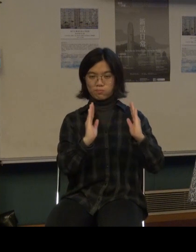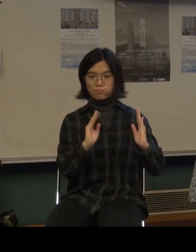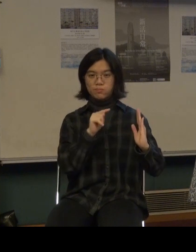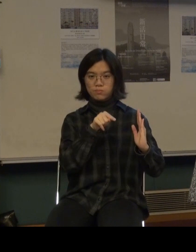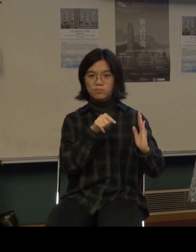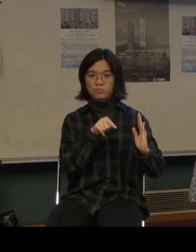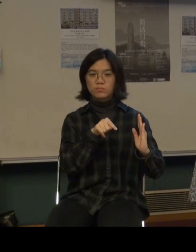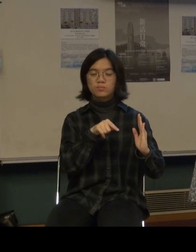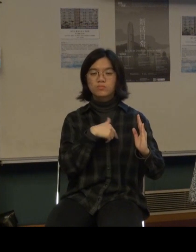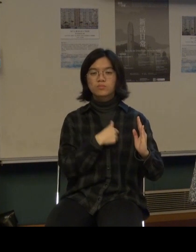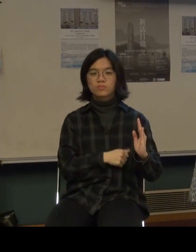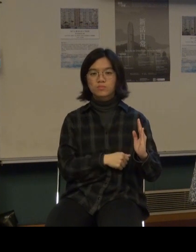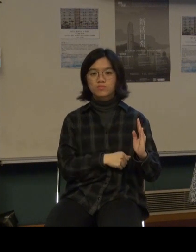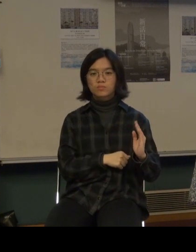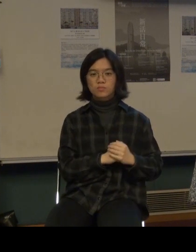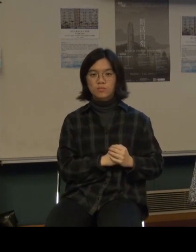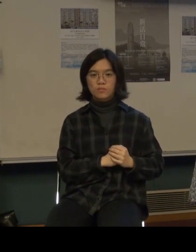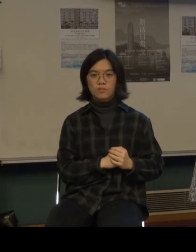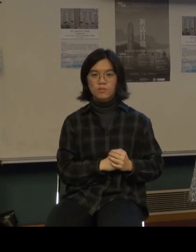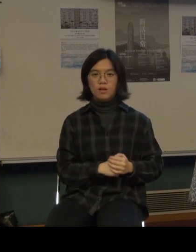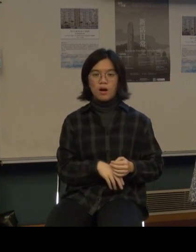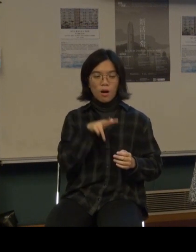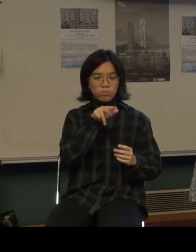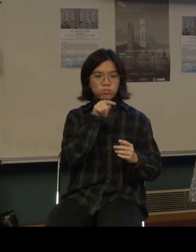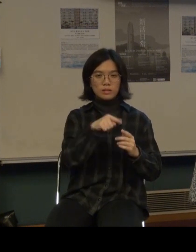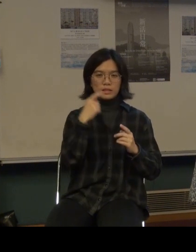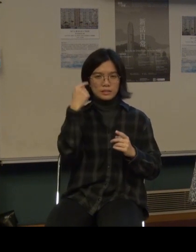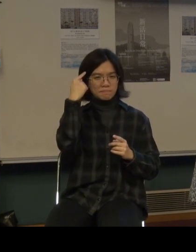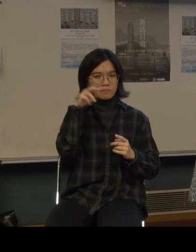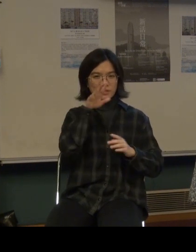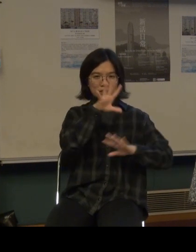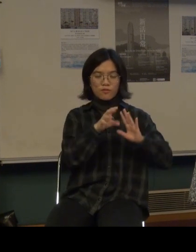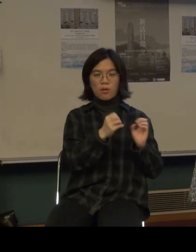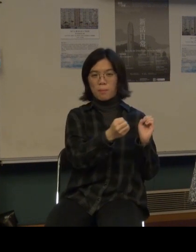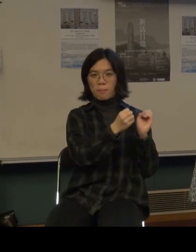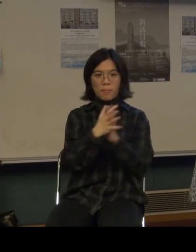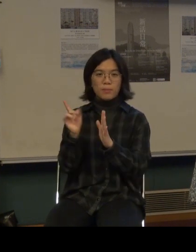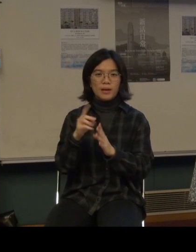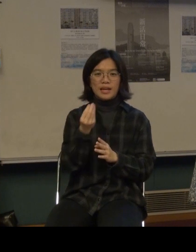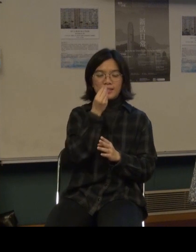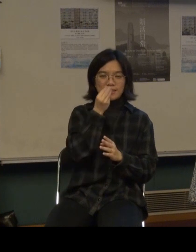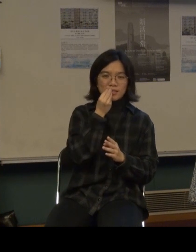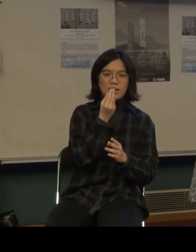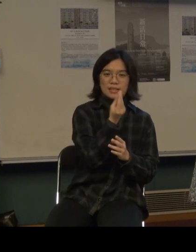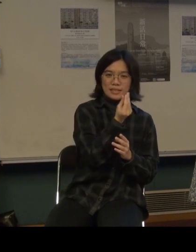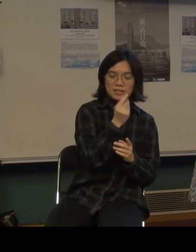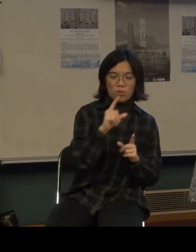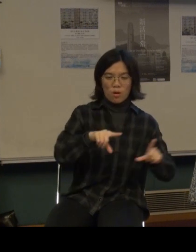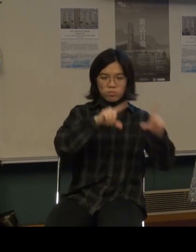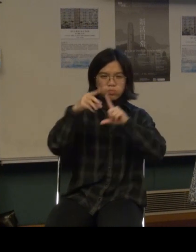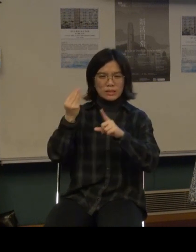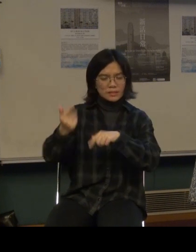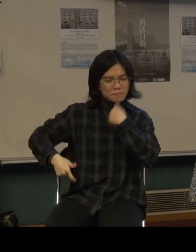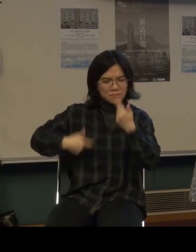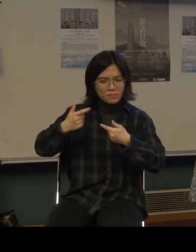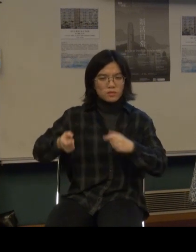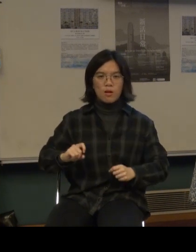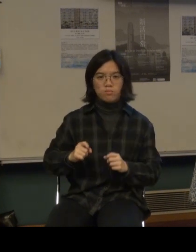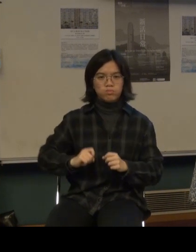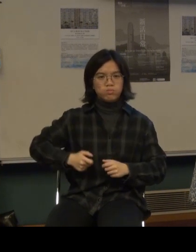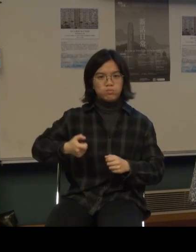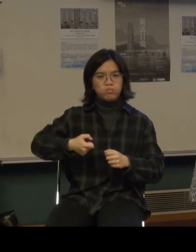導致咗一個好直接嘅問題啊，就係話咧食物嘅價格同埋生活嘅成本咧都上漲嚇，因為一啲咁樣